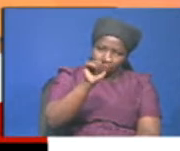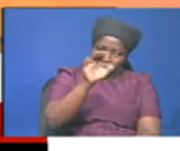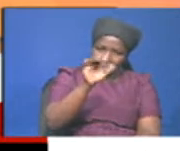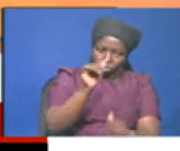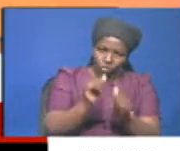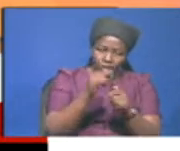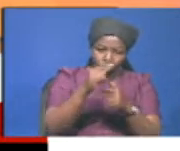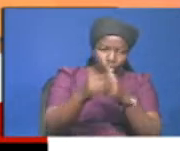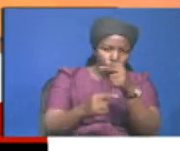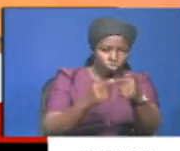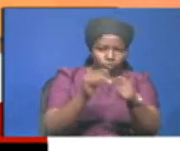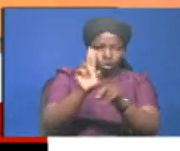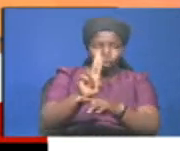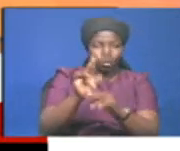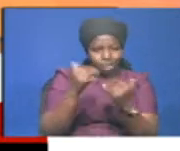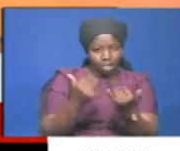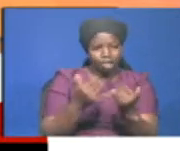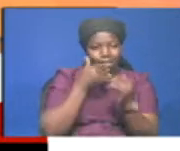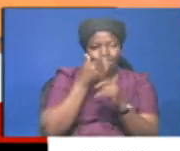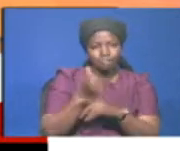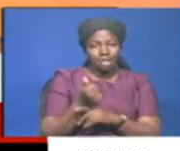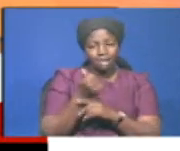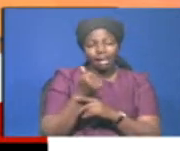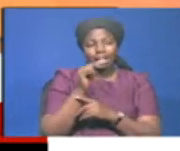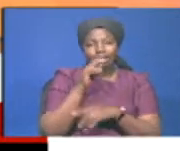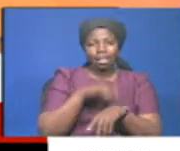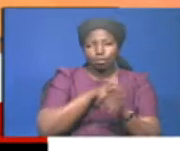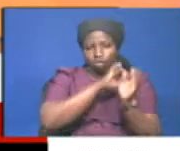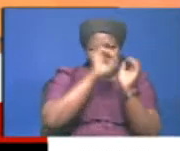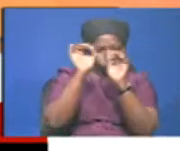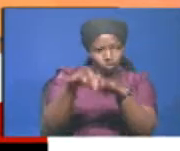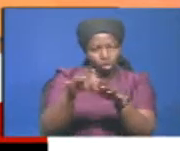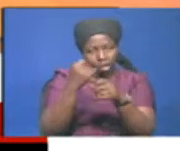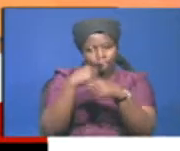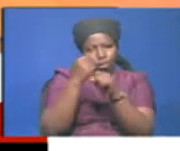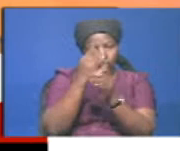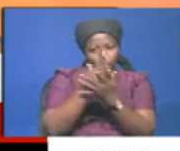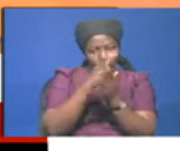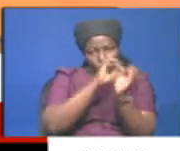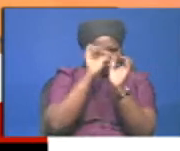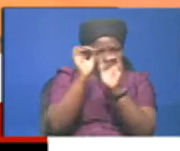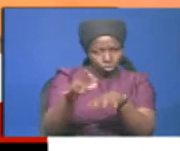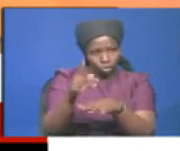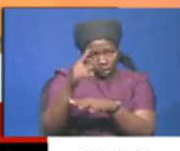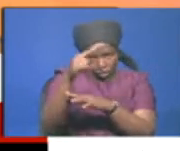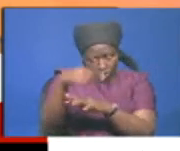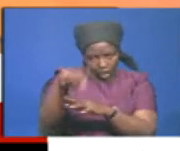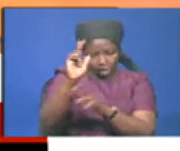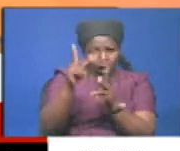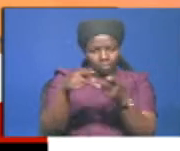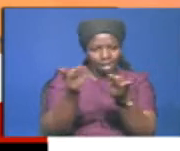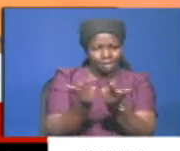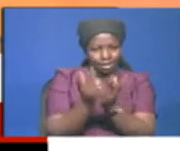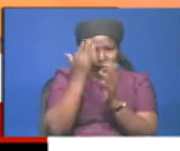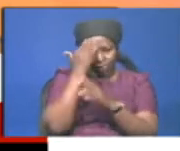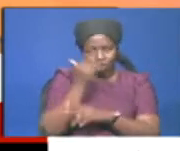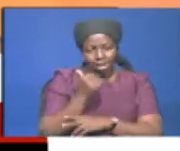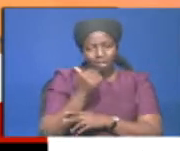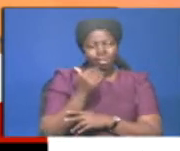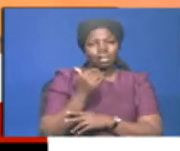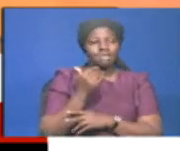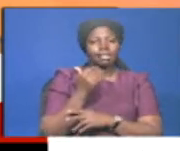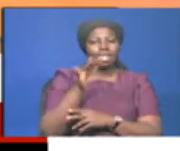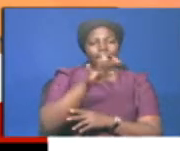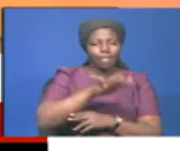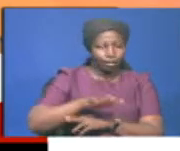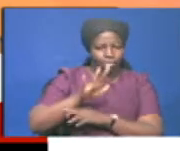sasa, itakuwa ni bora wakati ambapo unazitupa uhakikisha kwamba zinatupwa katika maeneo bora, manake mazingira yanaathirika,